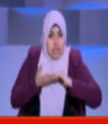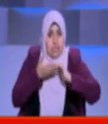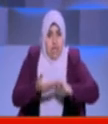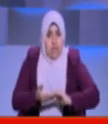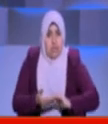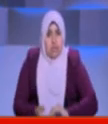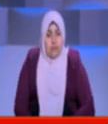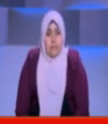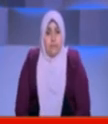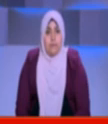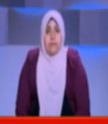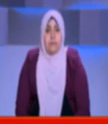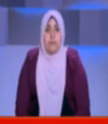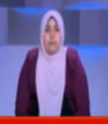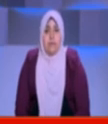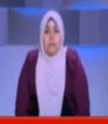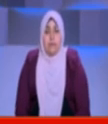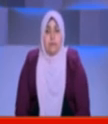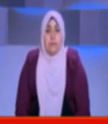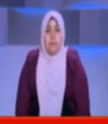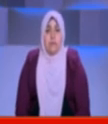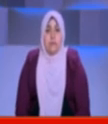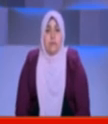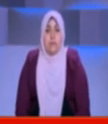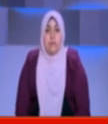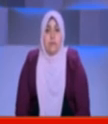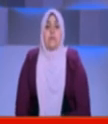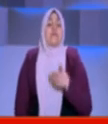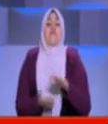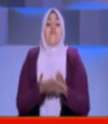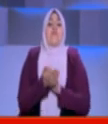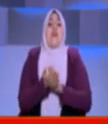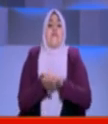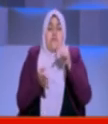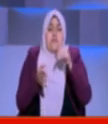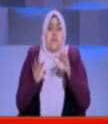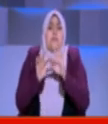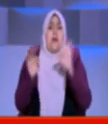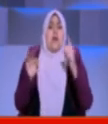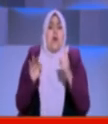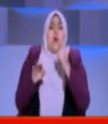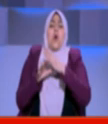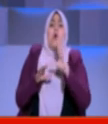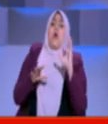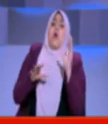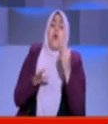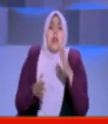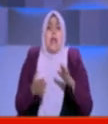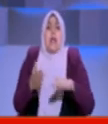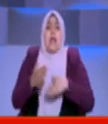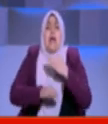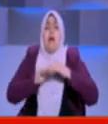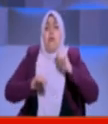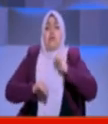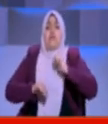لا إشكال إذا لديه، بأن هنالك على مسافة واحدة مع كل الجهات الإقليمية،